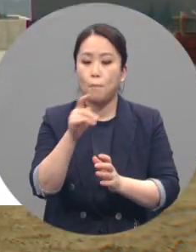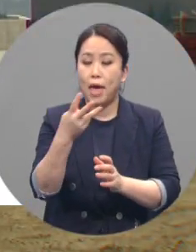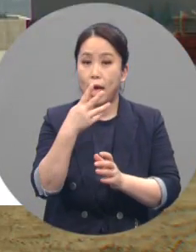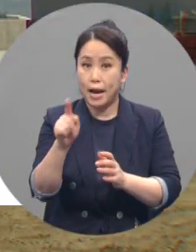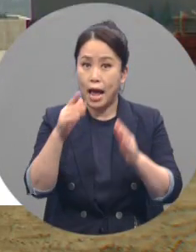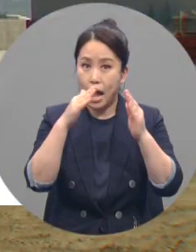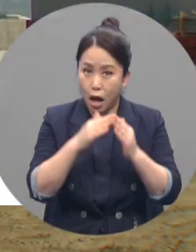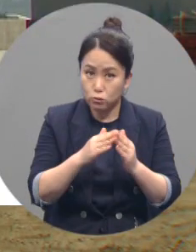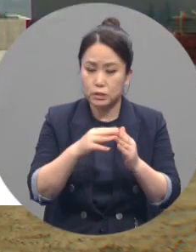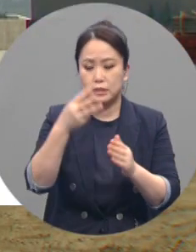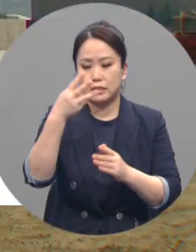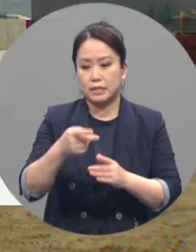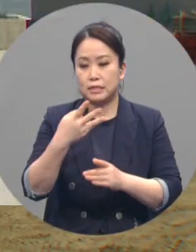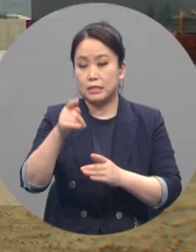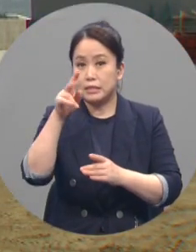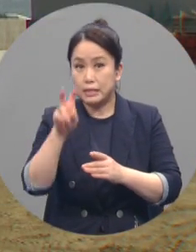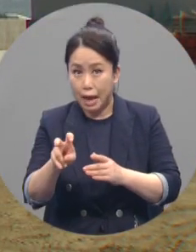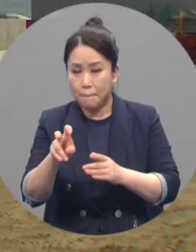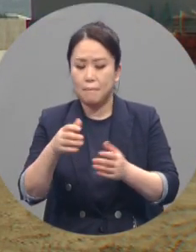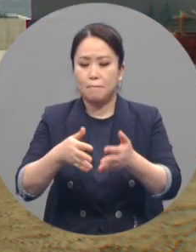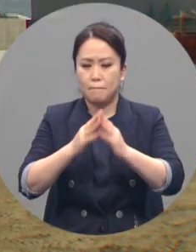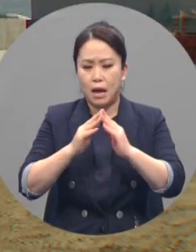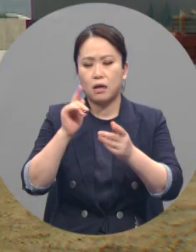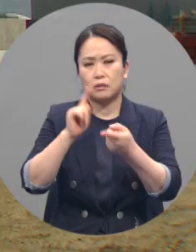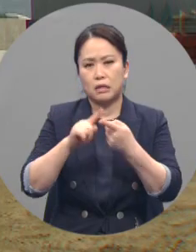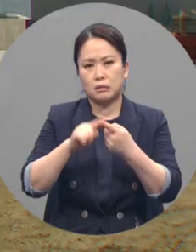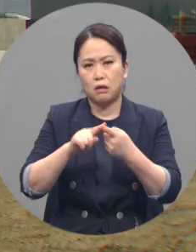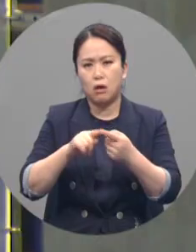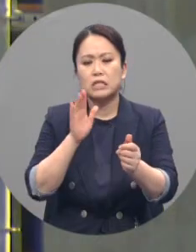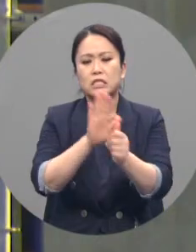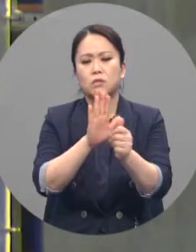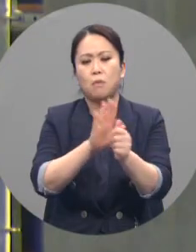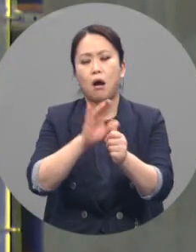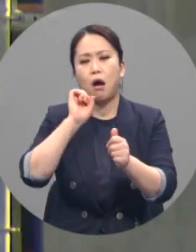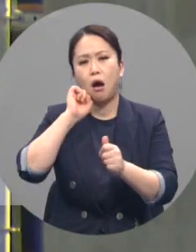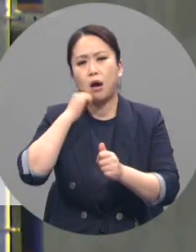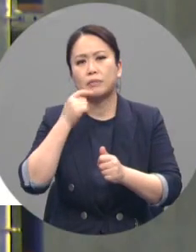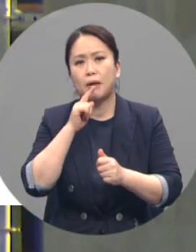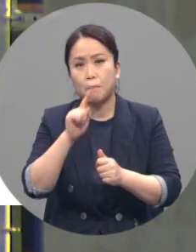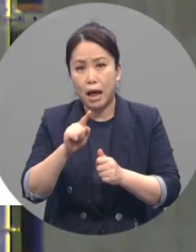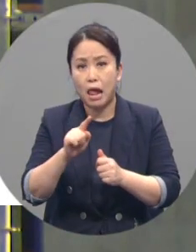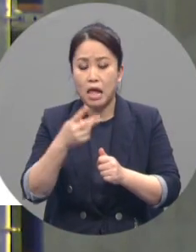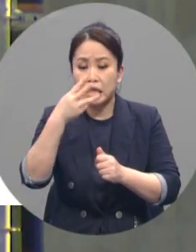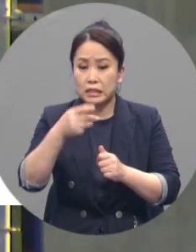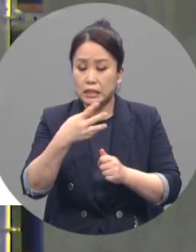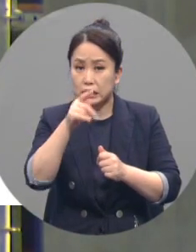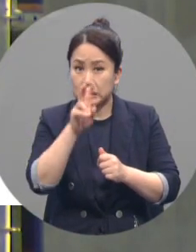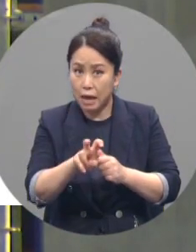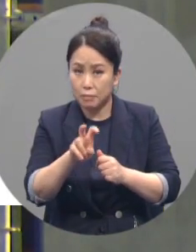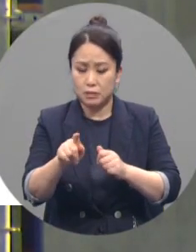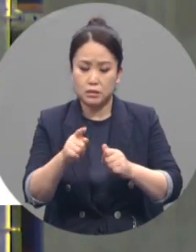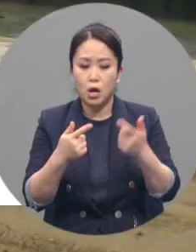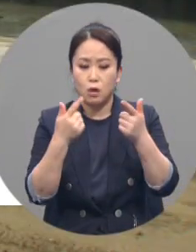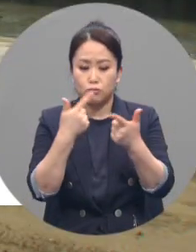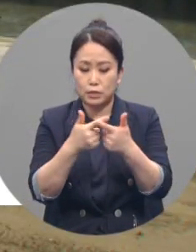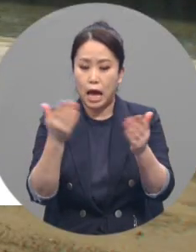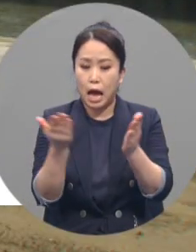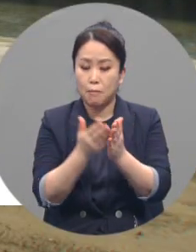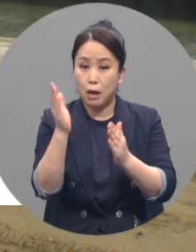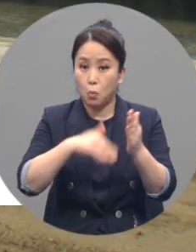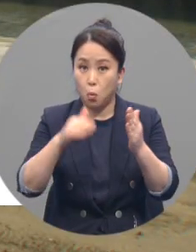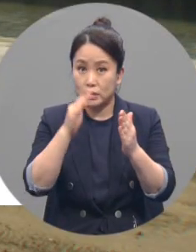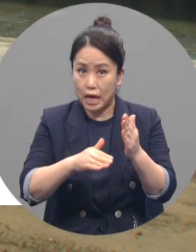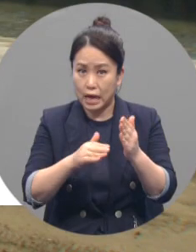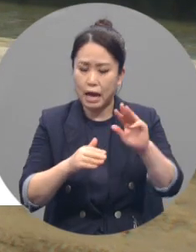어렵다고 밝힌 겁니다. 트램의 경우 기반시설 공사비 801억 원만 부산항만공사가 투자하고 열차